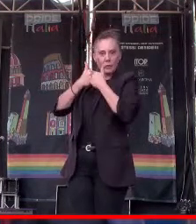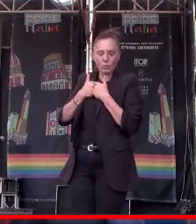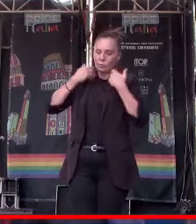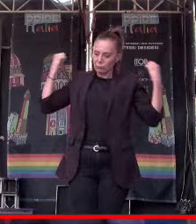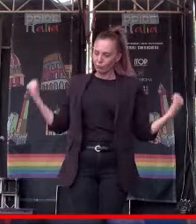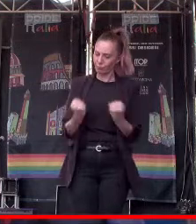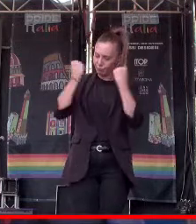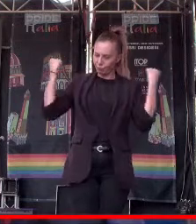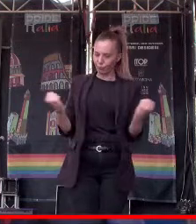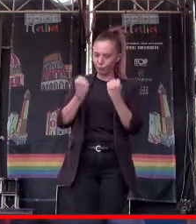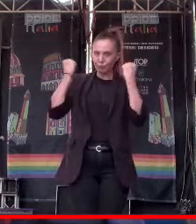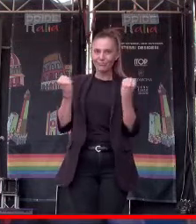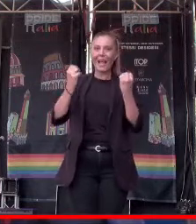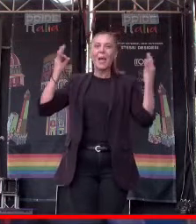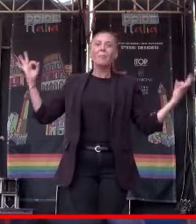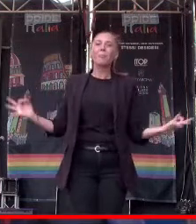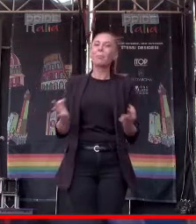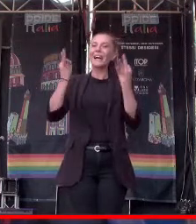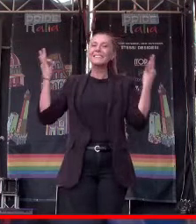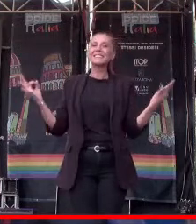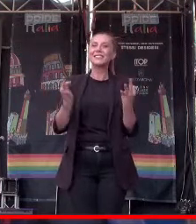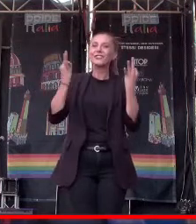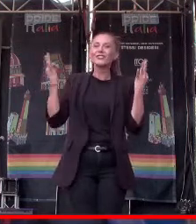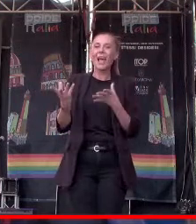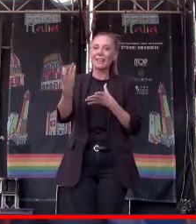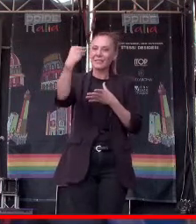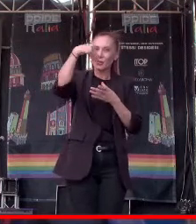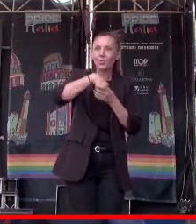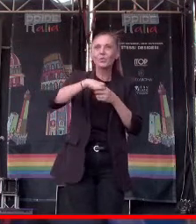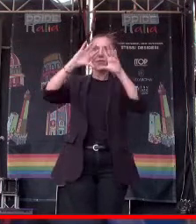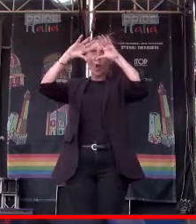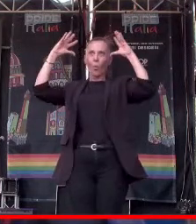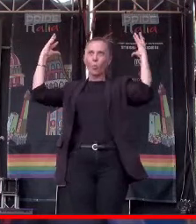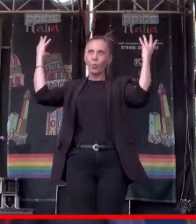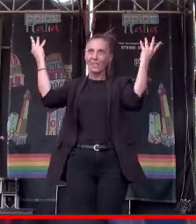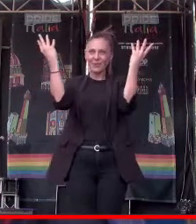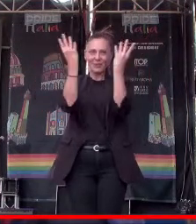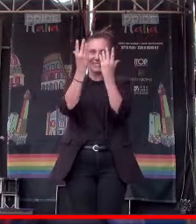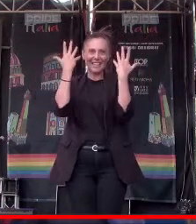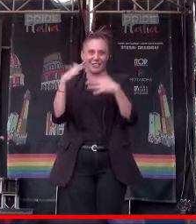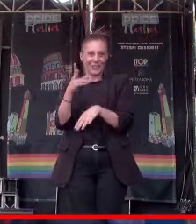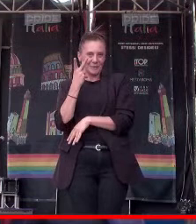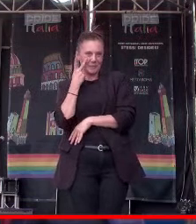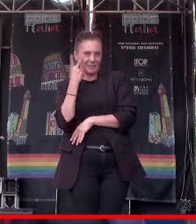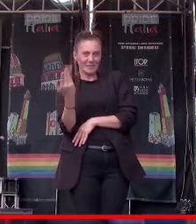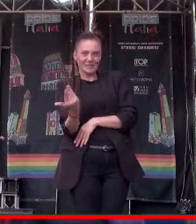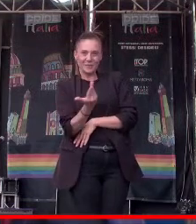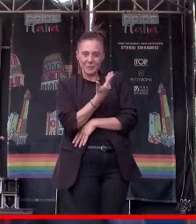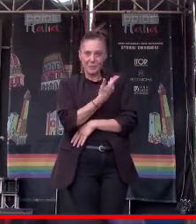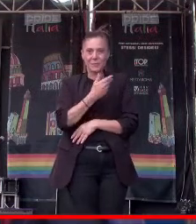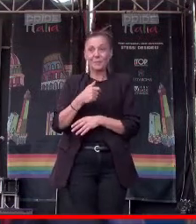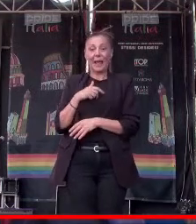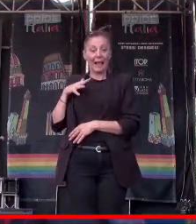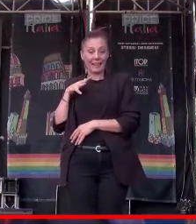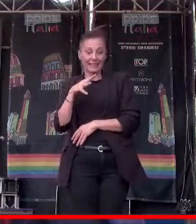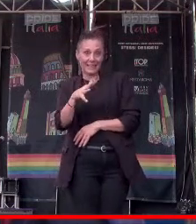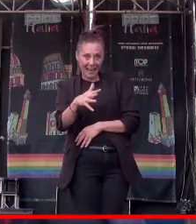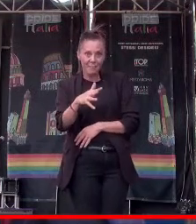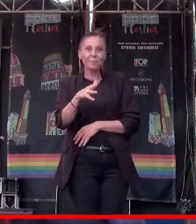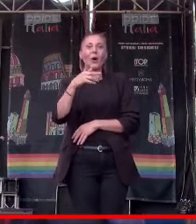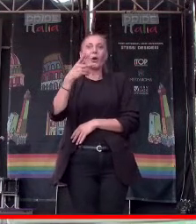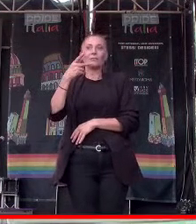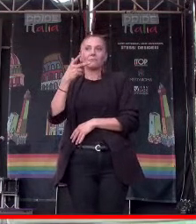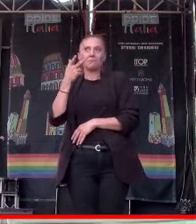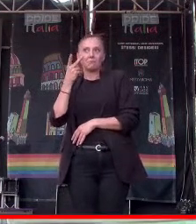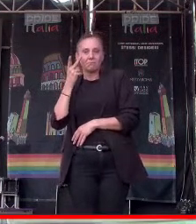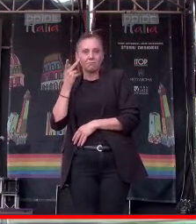in tutte le passeggiate inclusive e universali, queste che abbiamo visto prima. E tra l'altro tra poco avremo con noi Ciaccheri, dell'ottavo, okay. Il